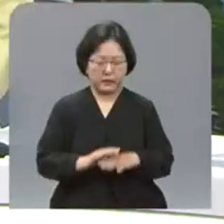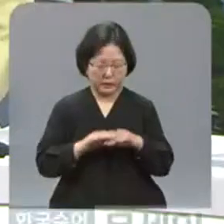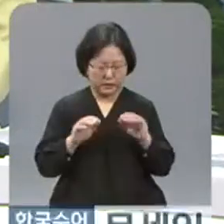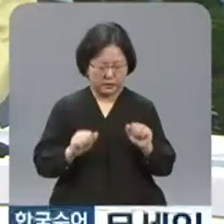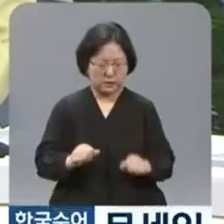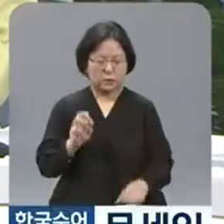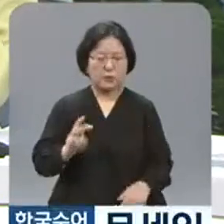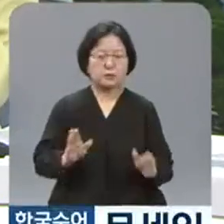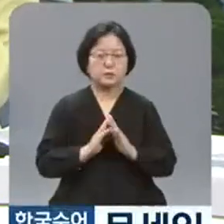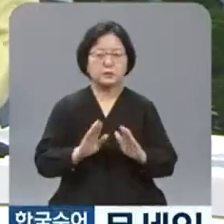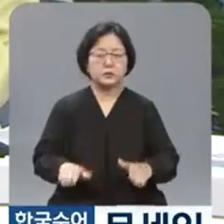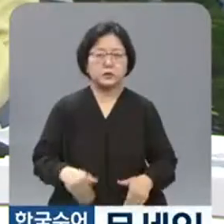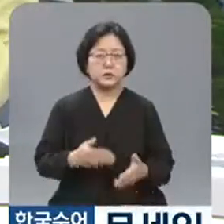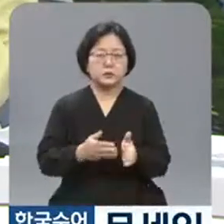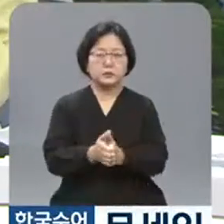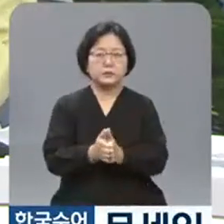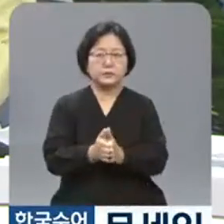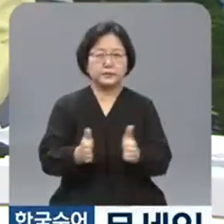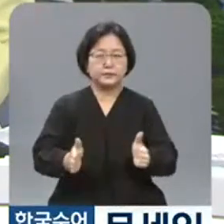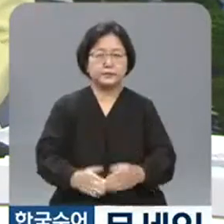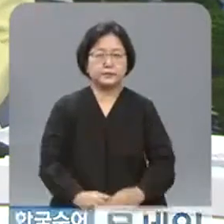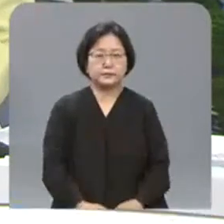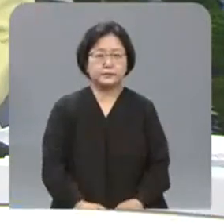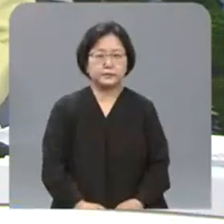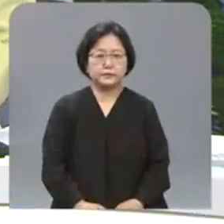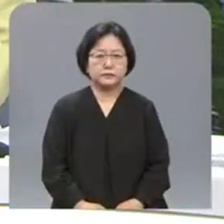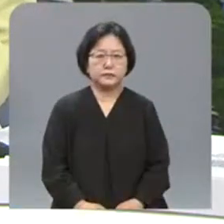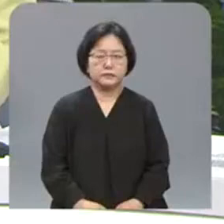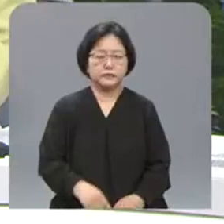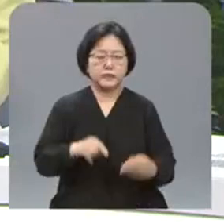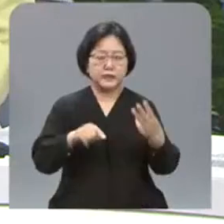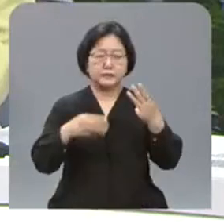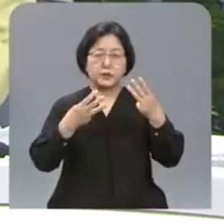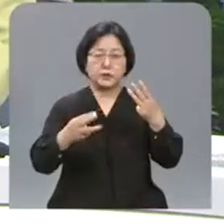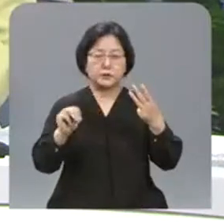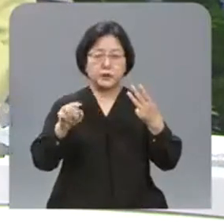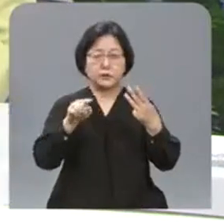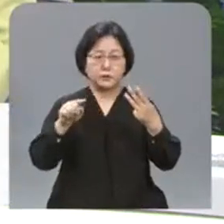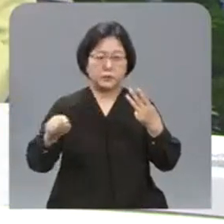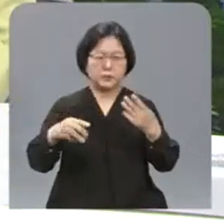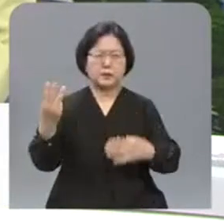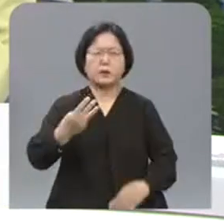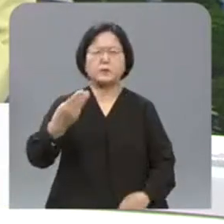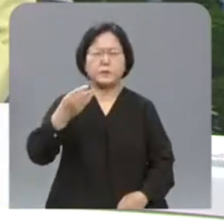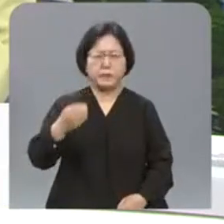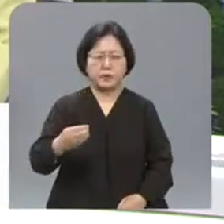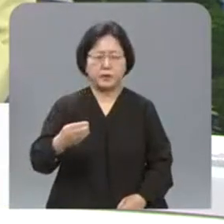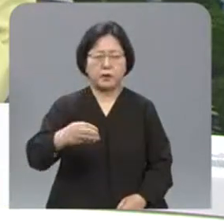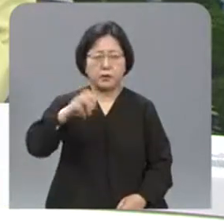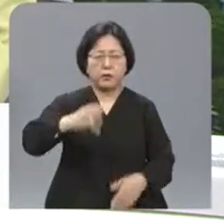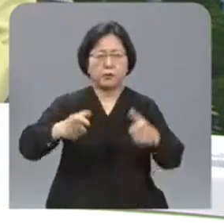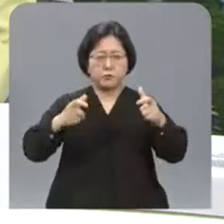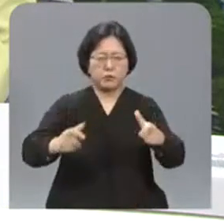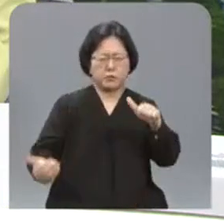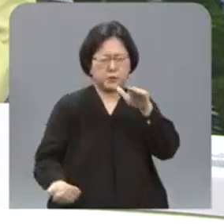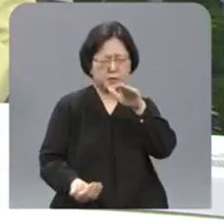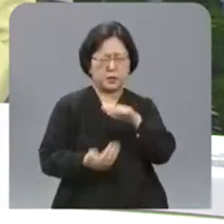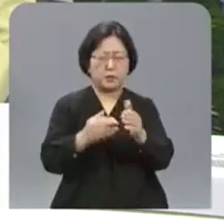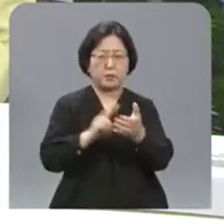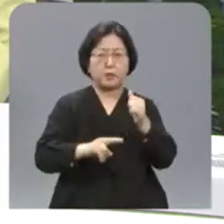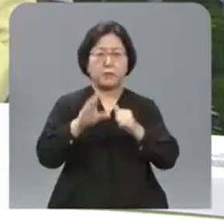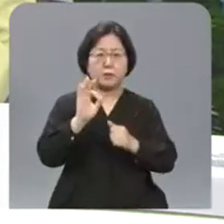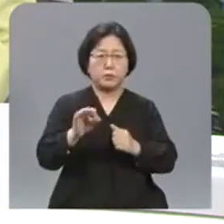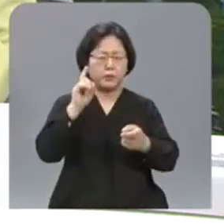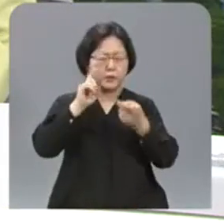여러분 안녕하십니까? 광주재난권 KBS 9시 뉴스입니다. 3.3제곱미터당 3천만 원이라는 광주 지역 최고 분양가로